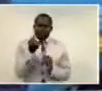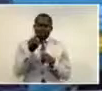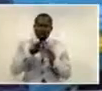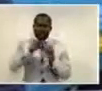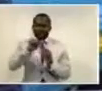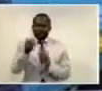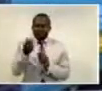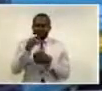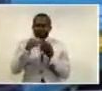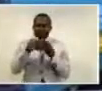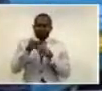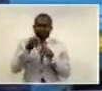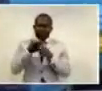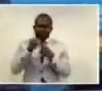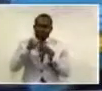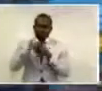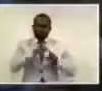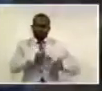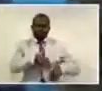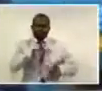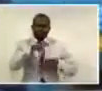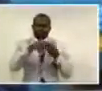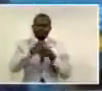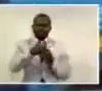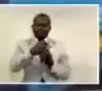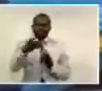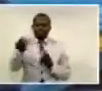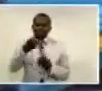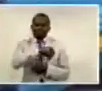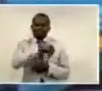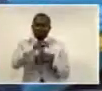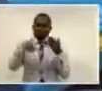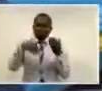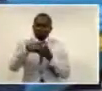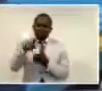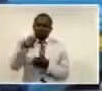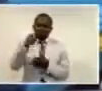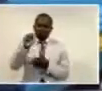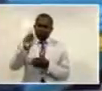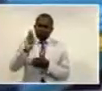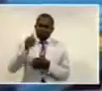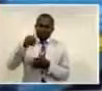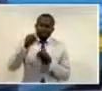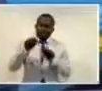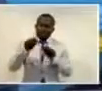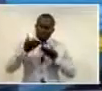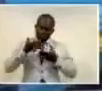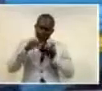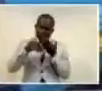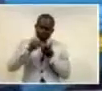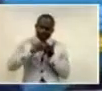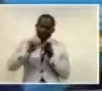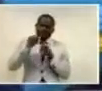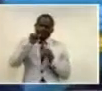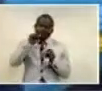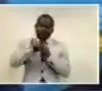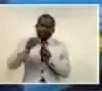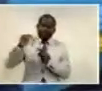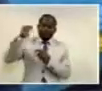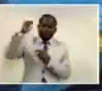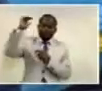ariko amafaranga yavanye Sudani yose arayatwara. Umutungo twari dufite muri Gasabo wabo bari baraduhaye nawe arandika kuri mukuru wo kwa se